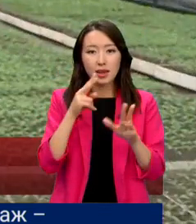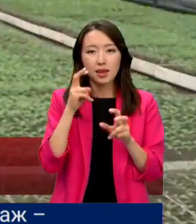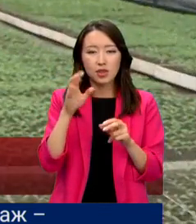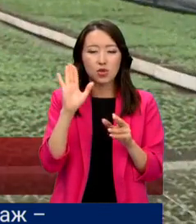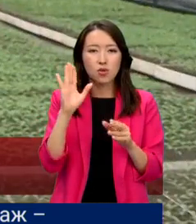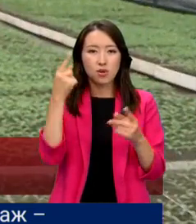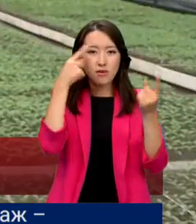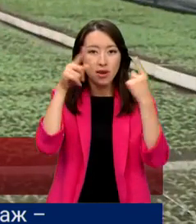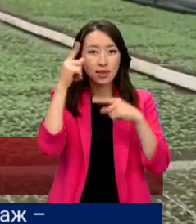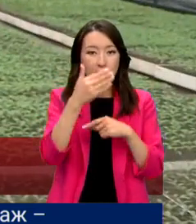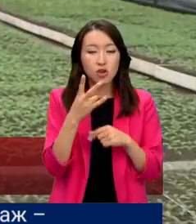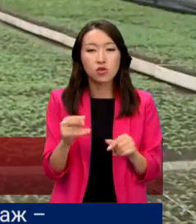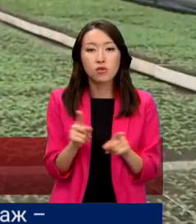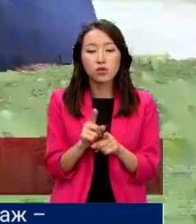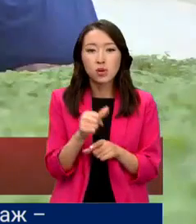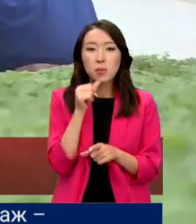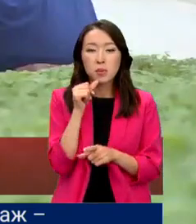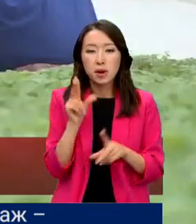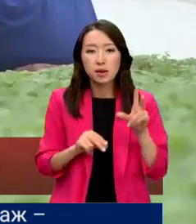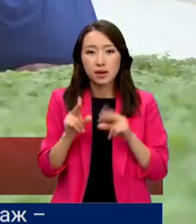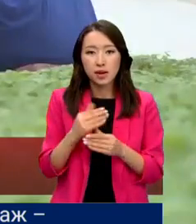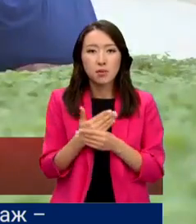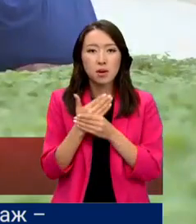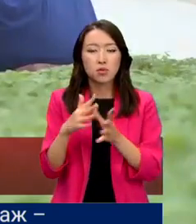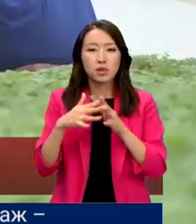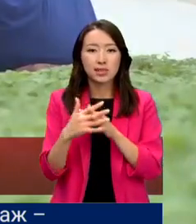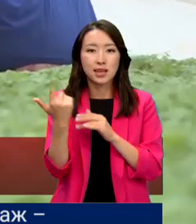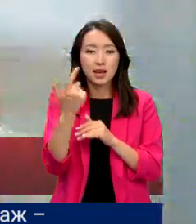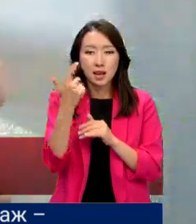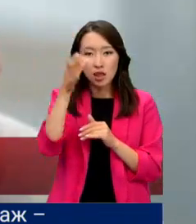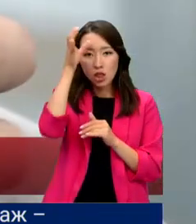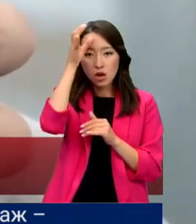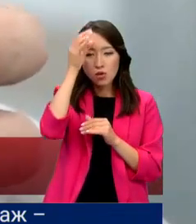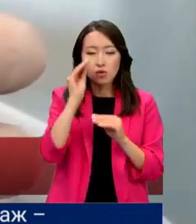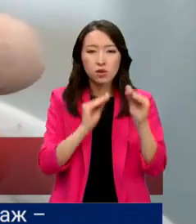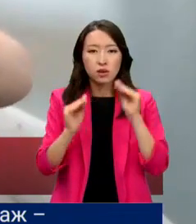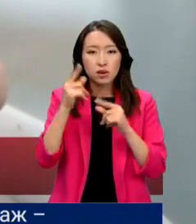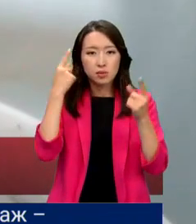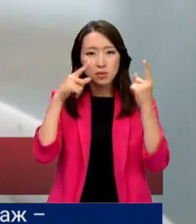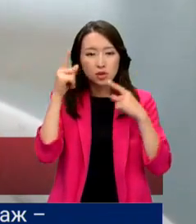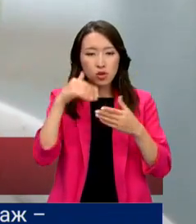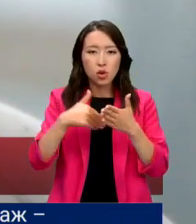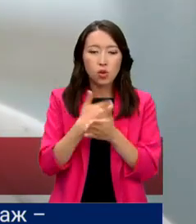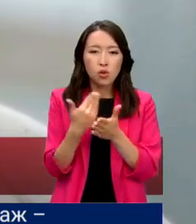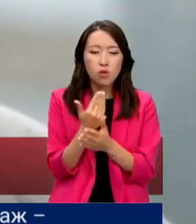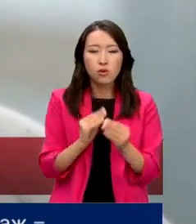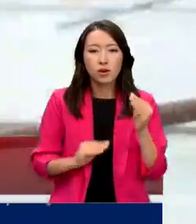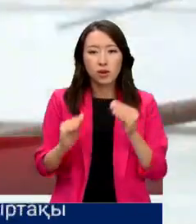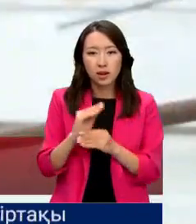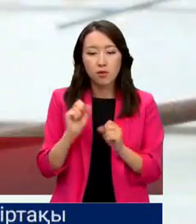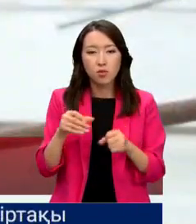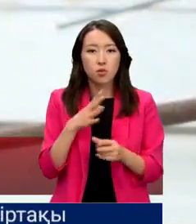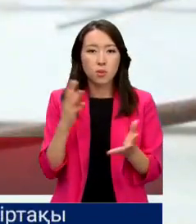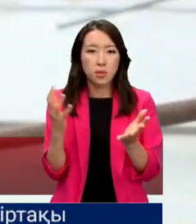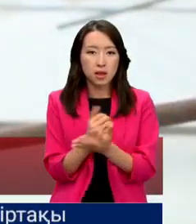же настаивает, что результаты будут, если помочь сельскому хозяйству наукой, новейшими разработками и инновациями. А экономист